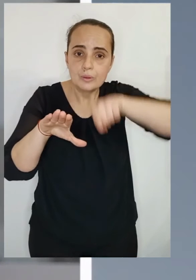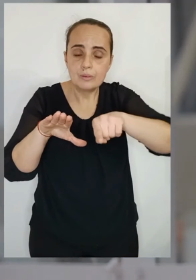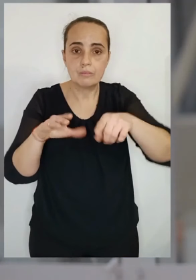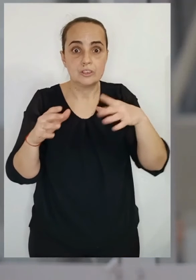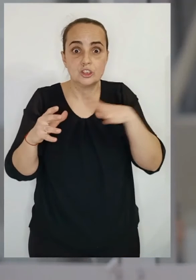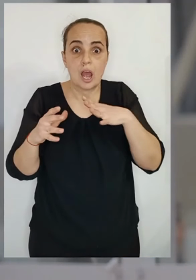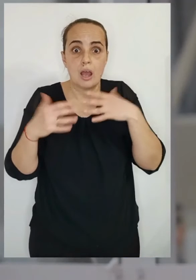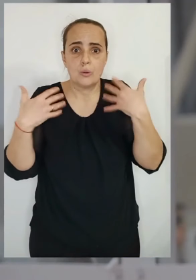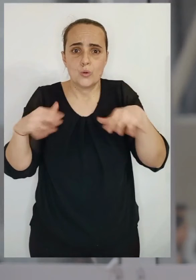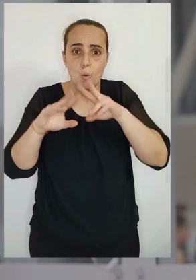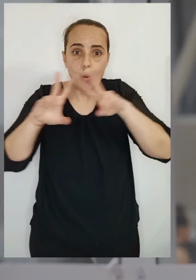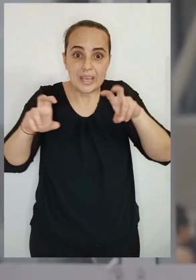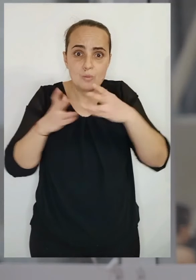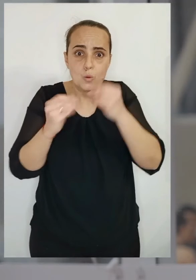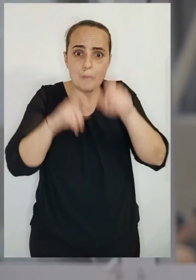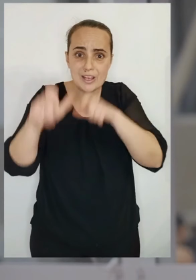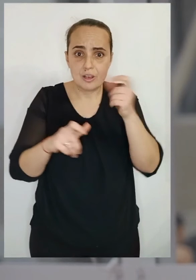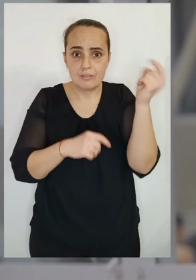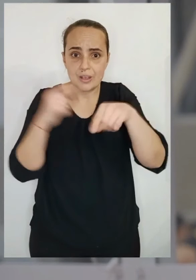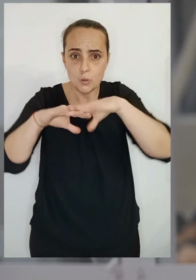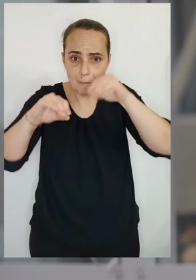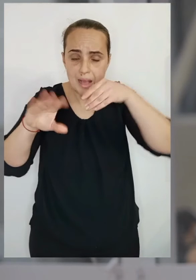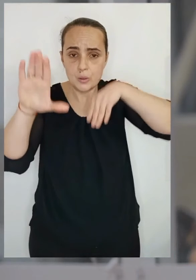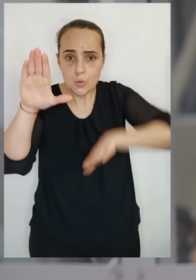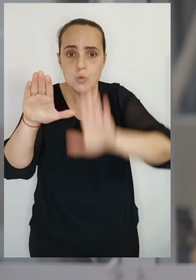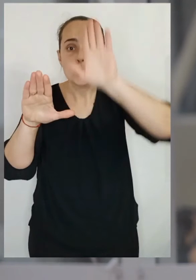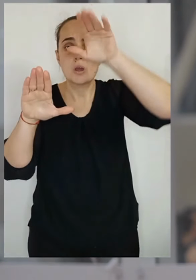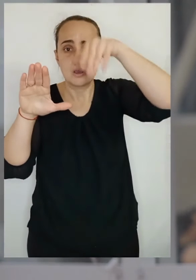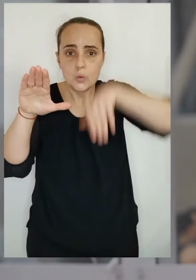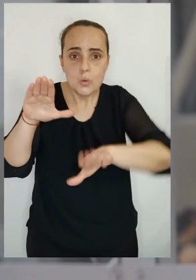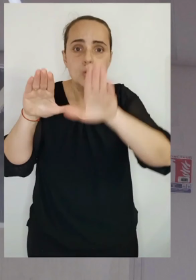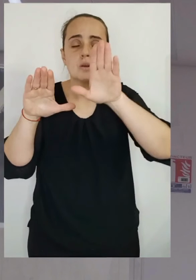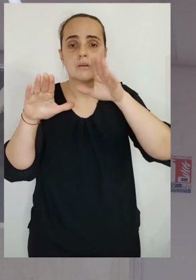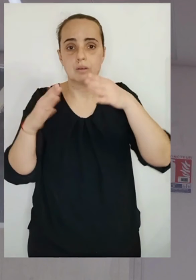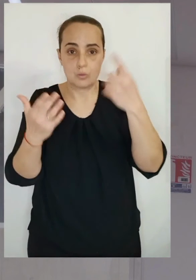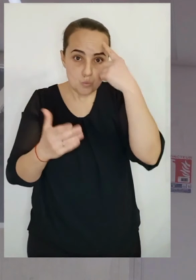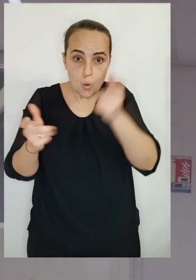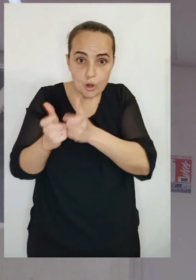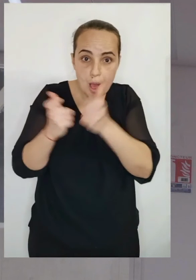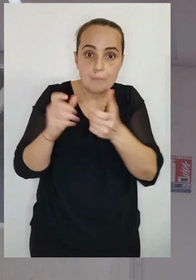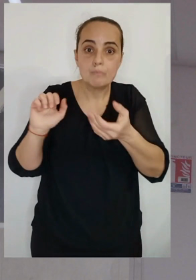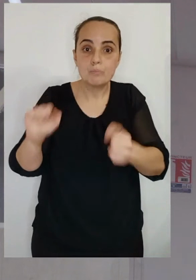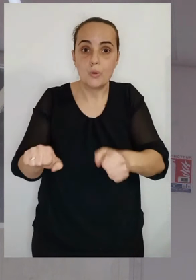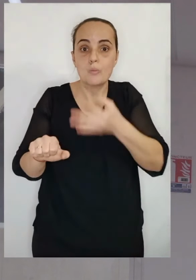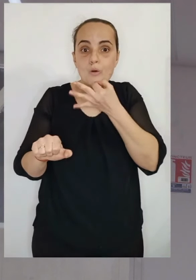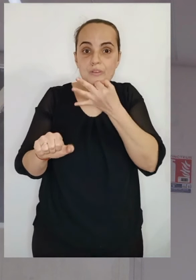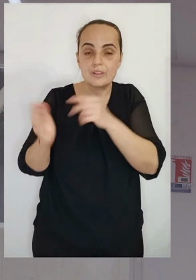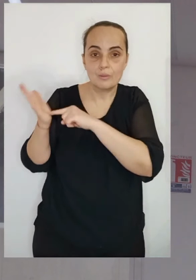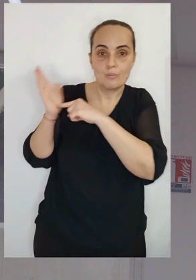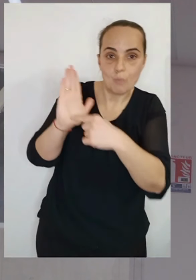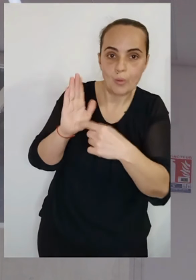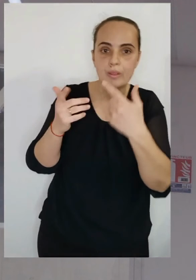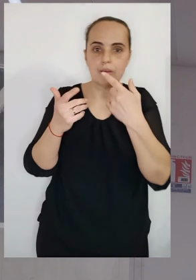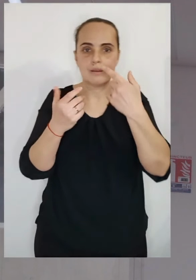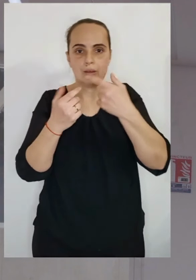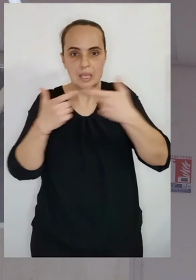monde le week-end. Et je pense que c'est aussi le moyen pour les clubs de se faire connaître à ce moment-là par les équipements et